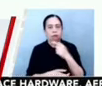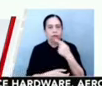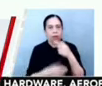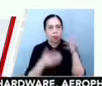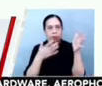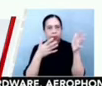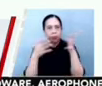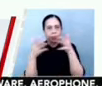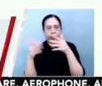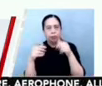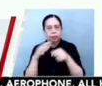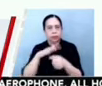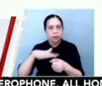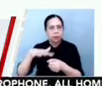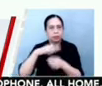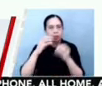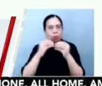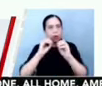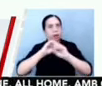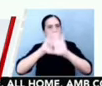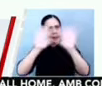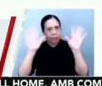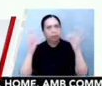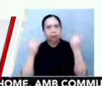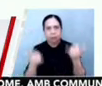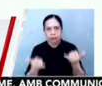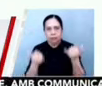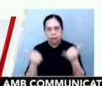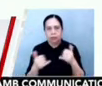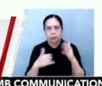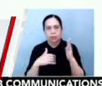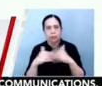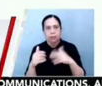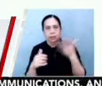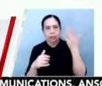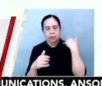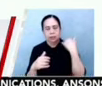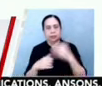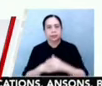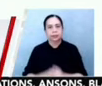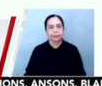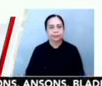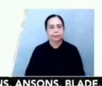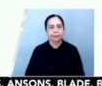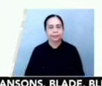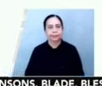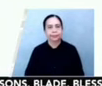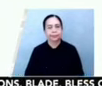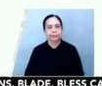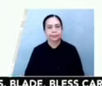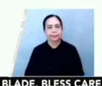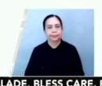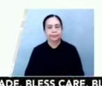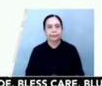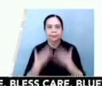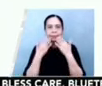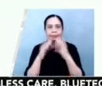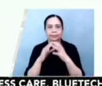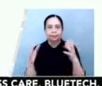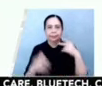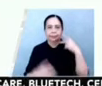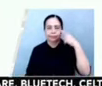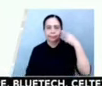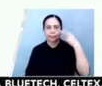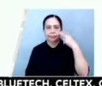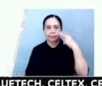paligid mas maliwanag ng hamak h hamak ngayon dito sa Batangas City Igan maram Salamat Paul hernz GMA